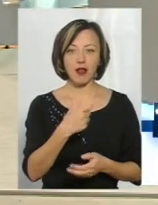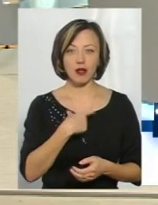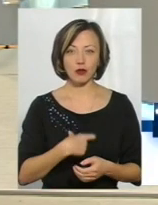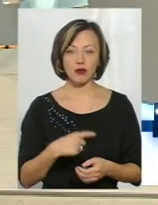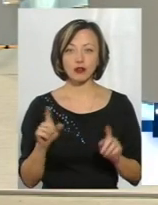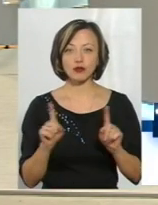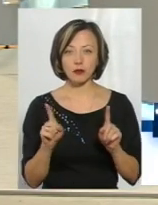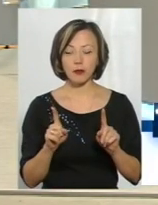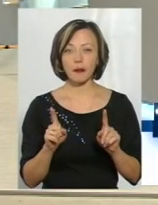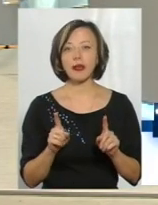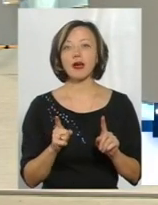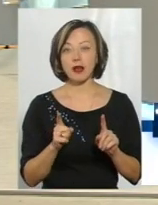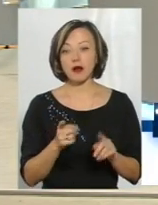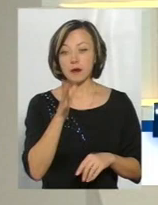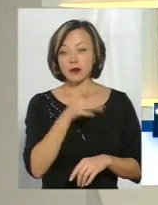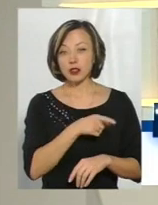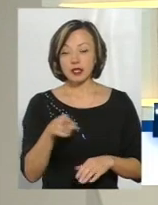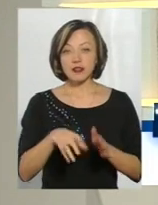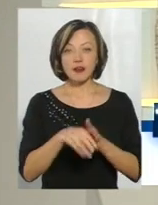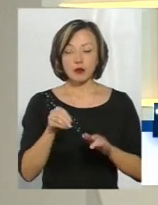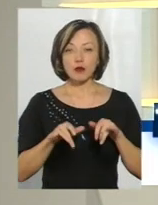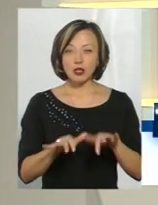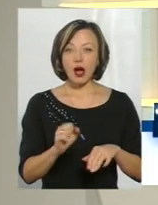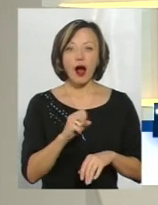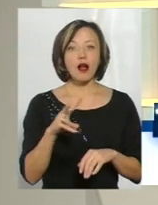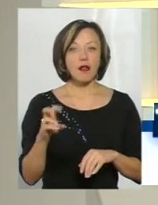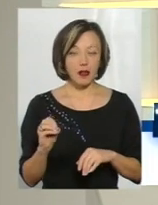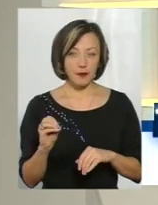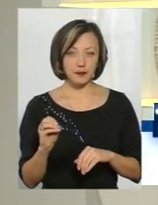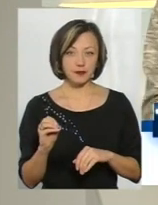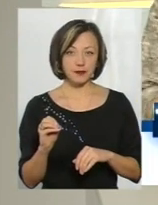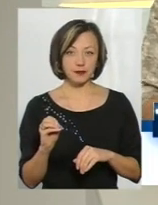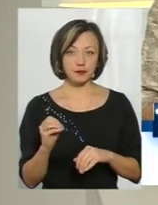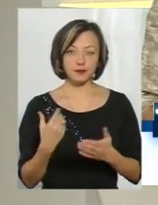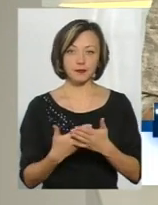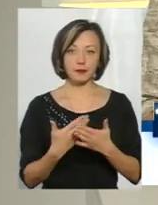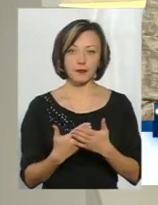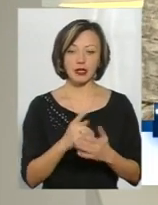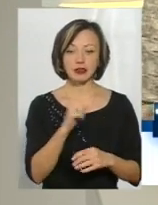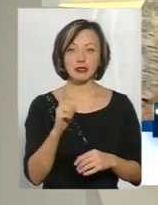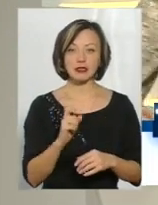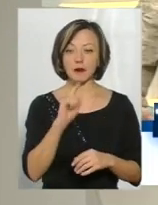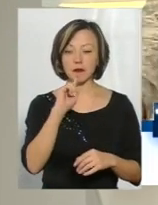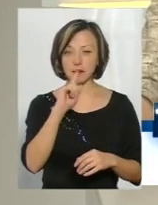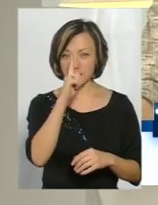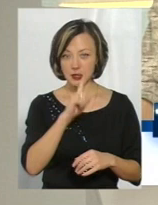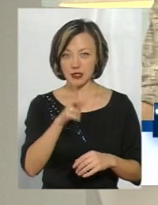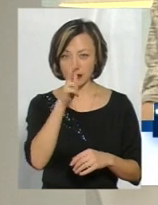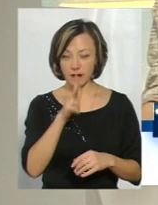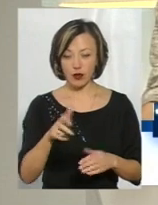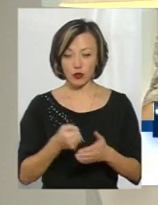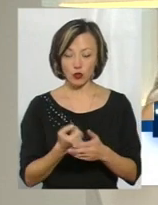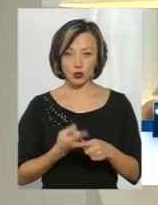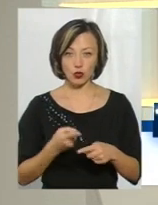щоб ви, ну, саме безпосередньо під час виборчого процесу. Але ж, скажімо, за місяць, за два, за три до